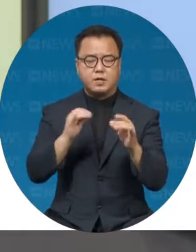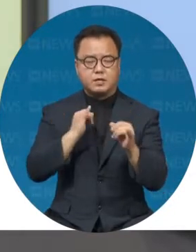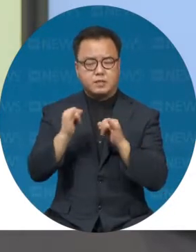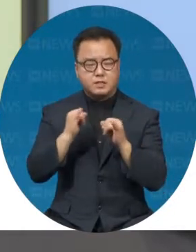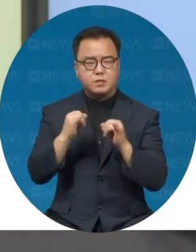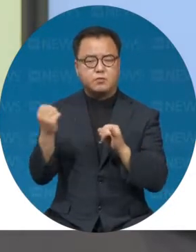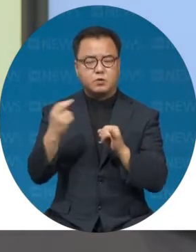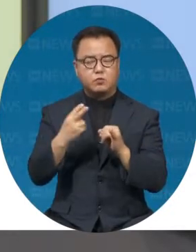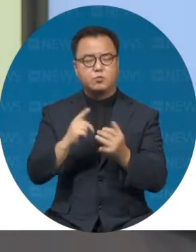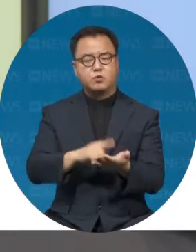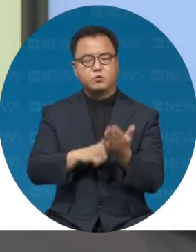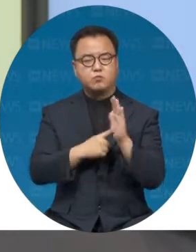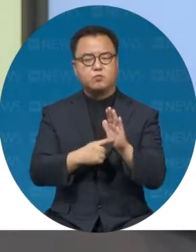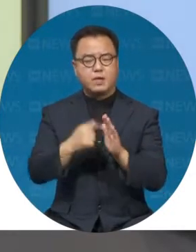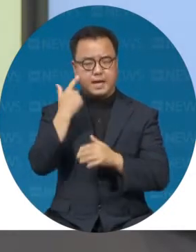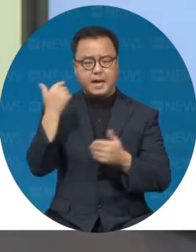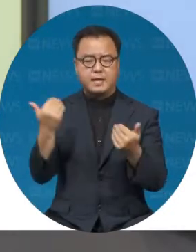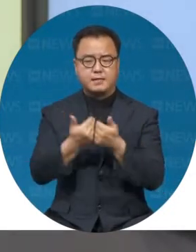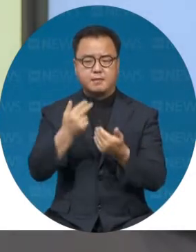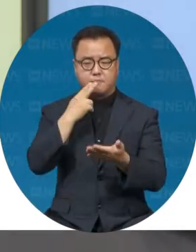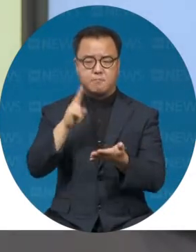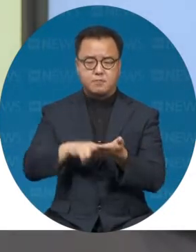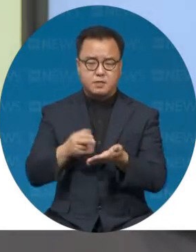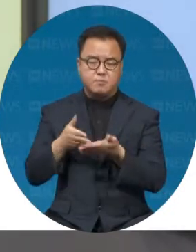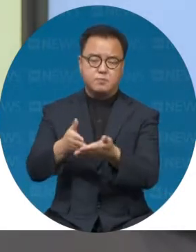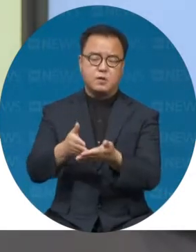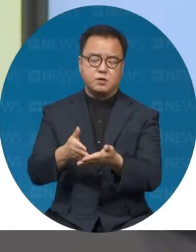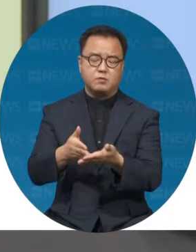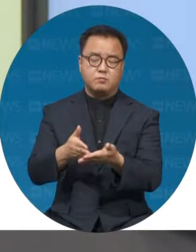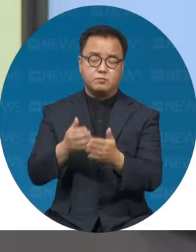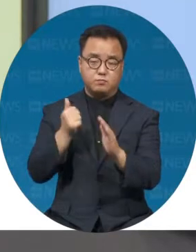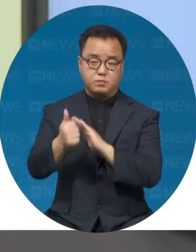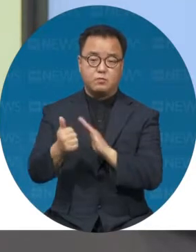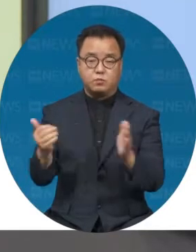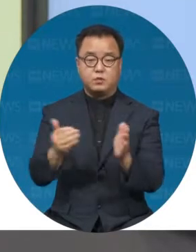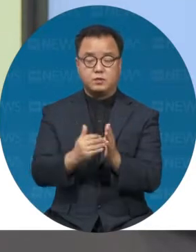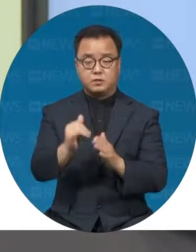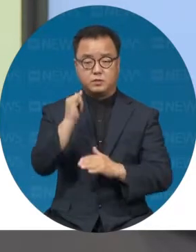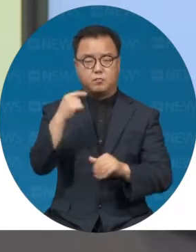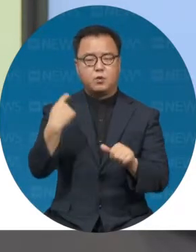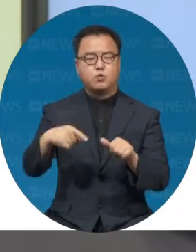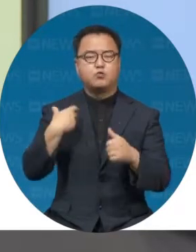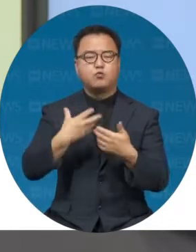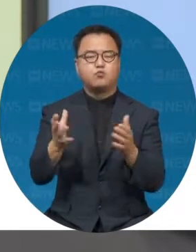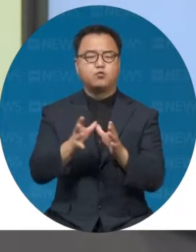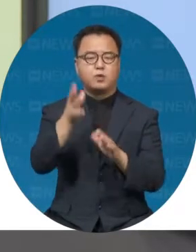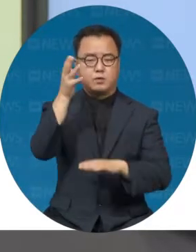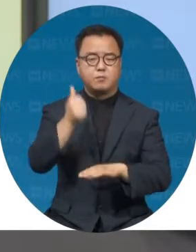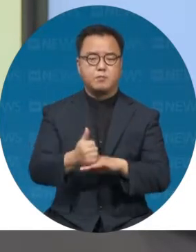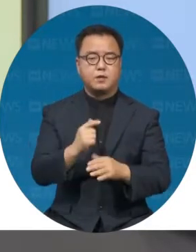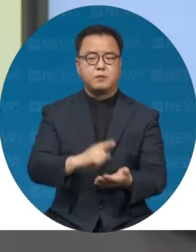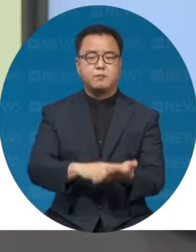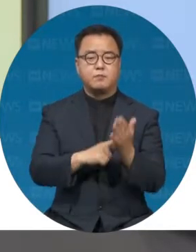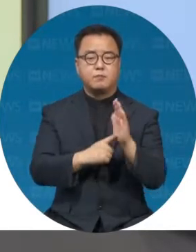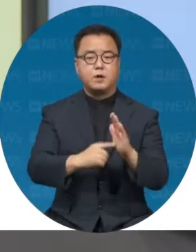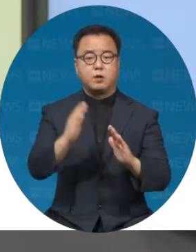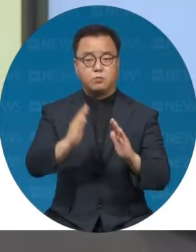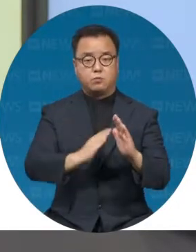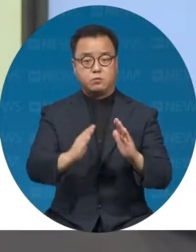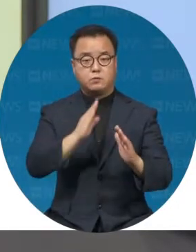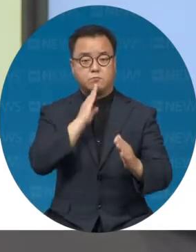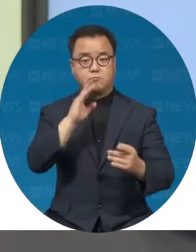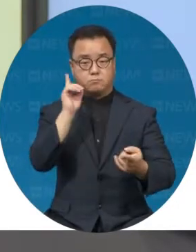등이 재기를 아주 뚜렷하게 했습니다 예 교육부는 오늘 최종 발표를 했는데 뭐 공정하게 평가했다는 내용을 다시